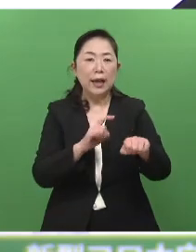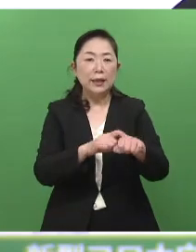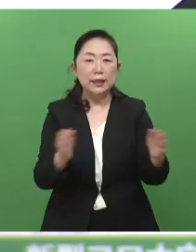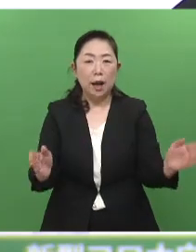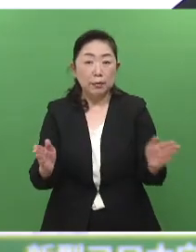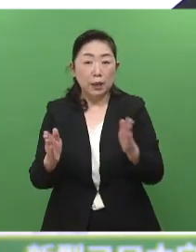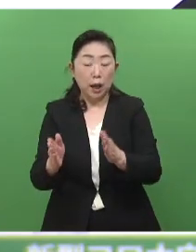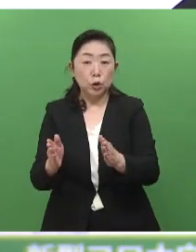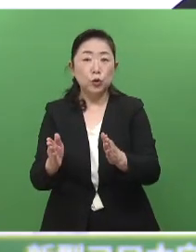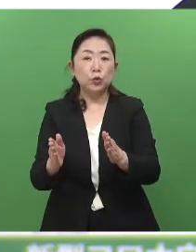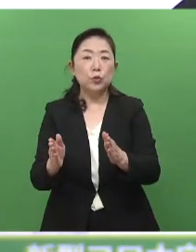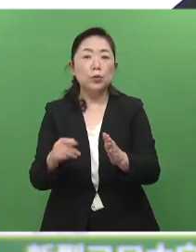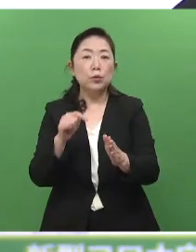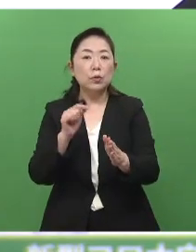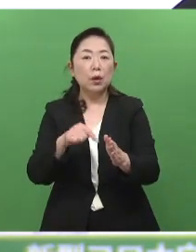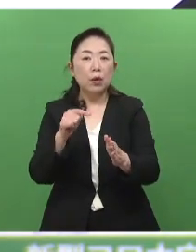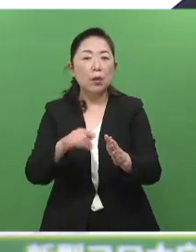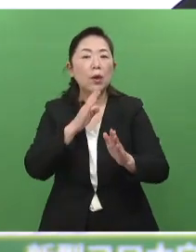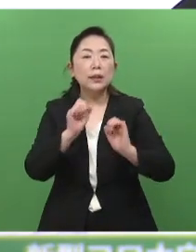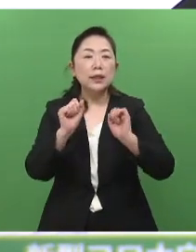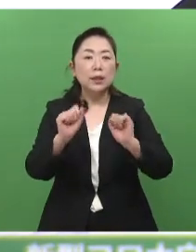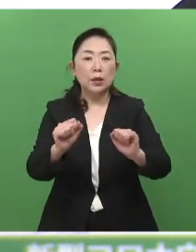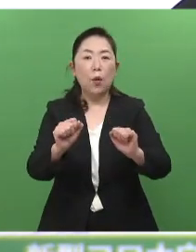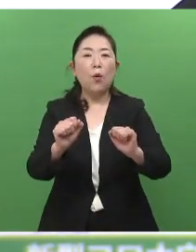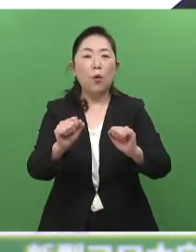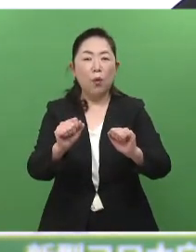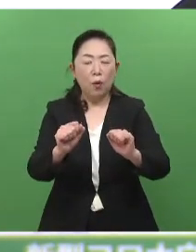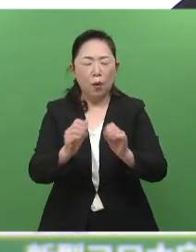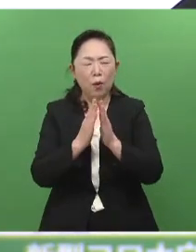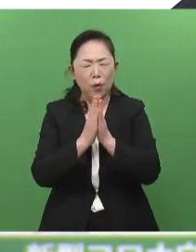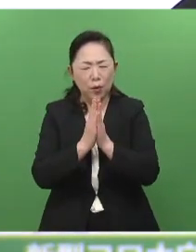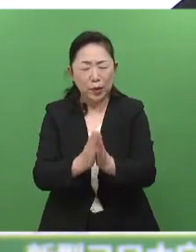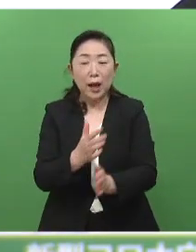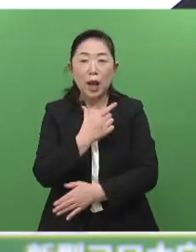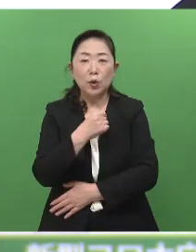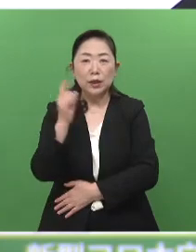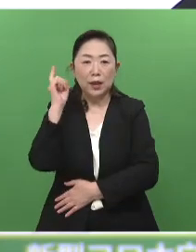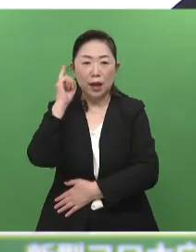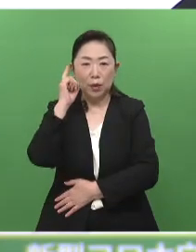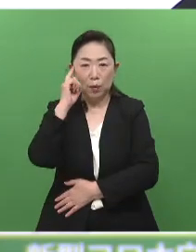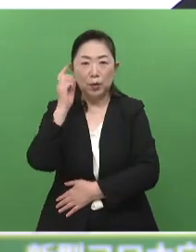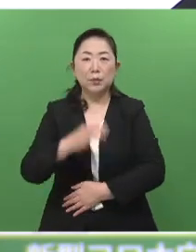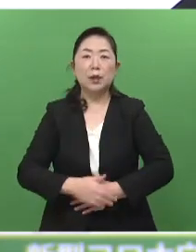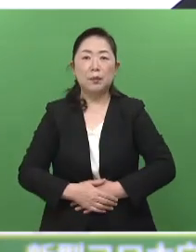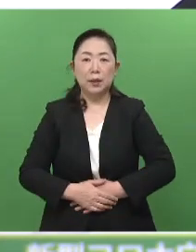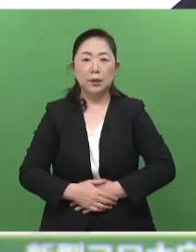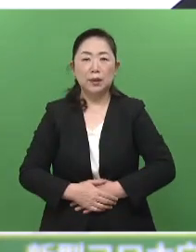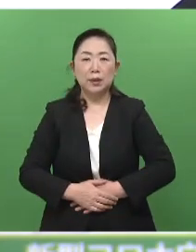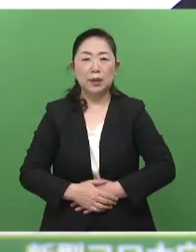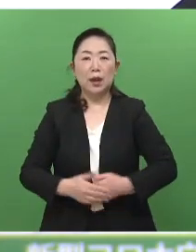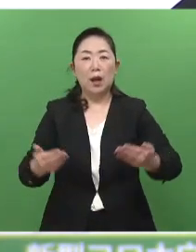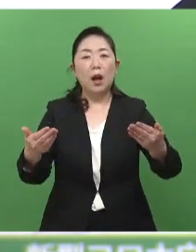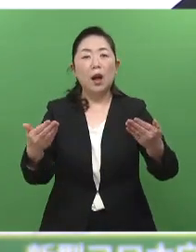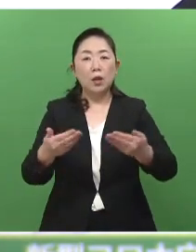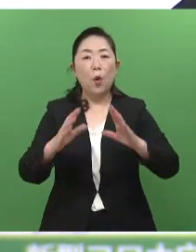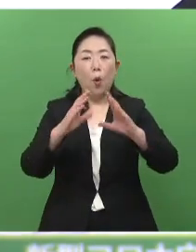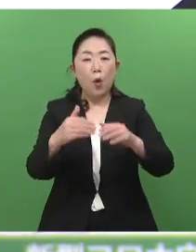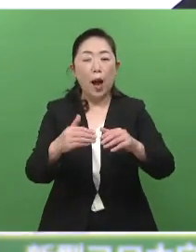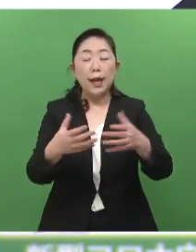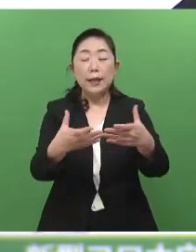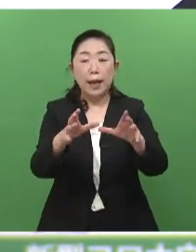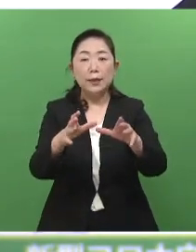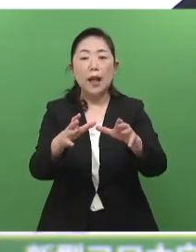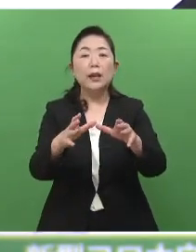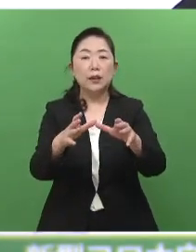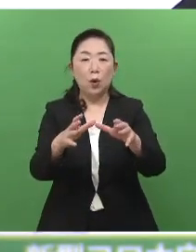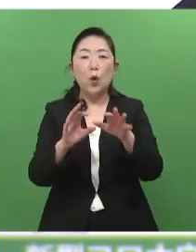縮へのこの実行をお願いを申し上げます。さらに業界団体などを通じた協力